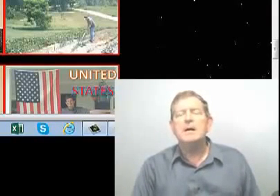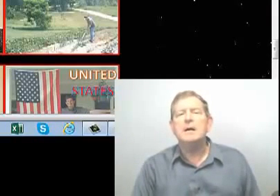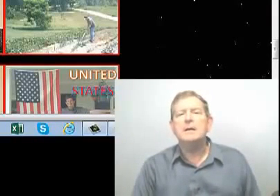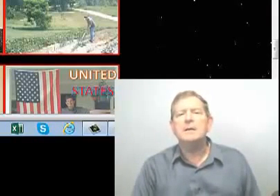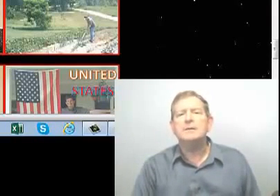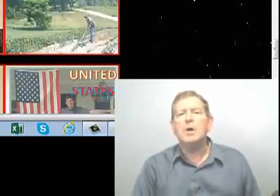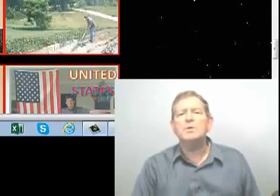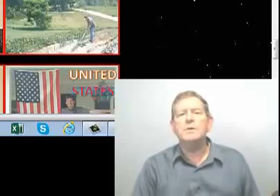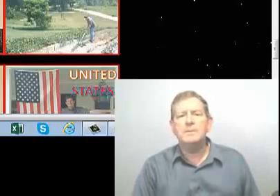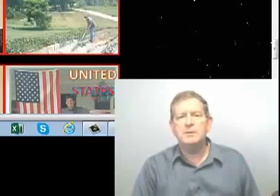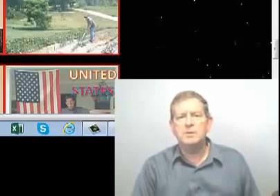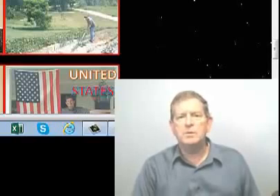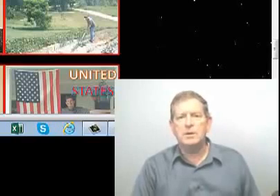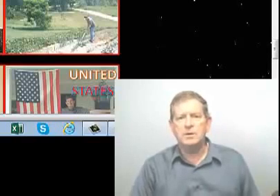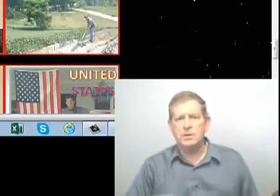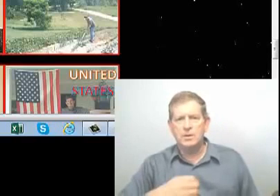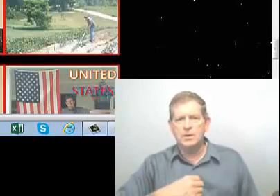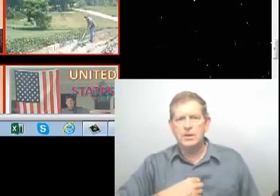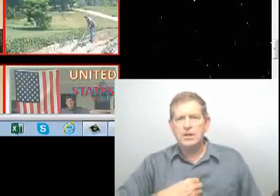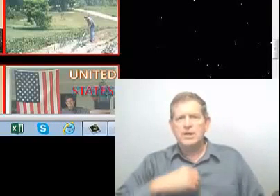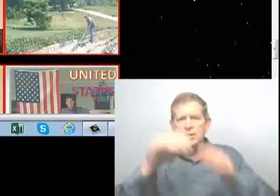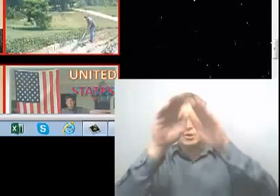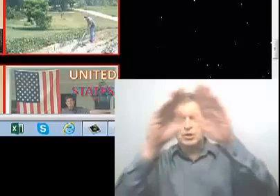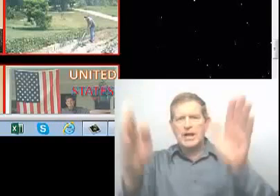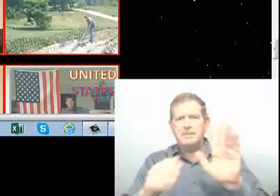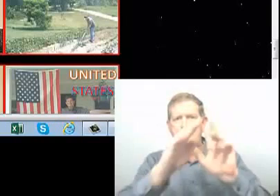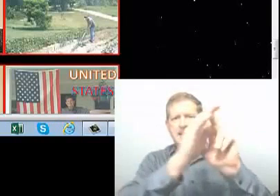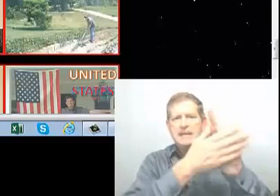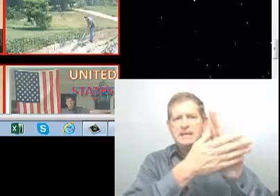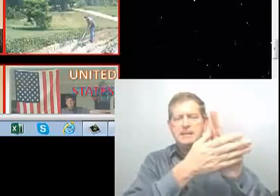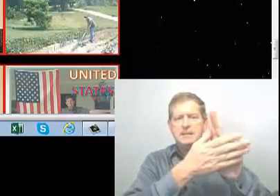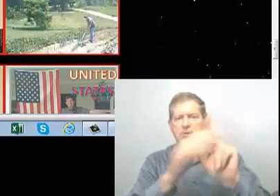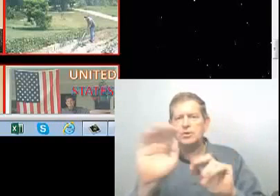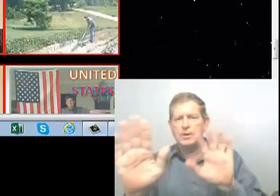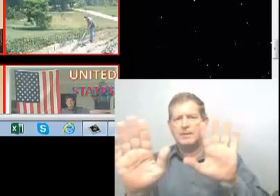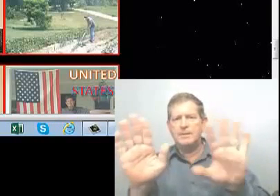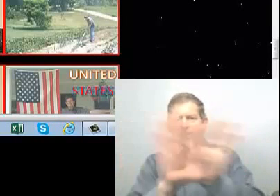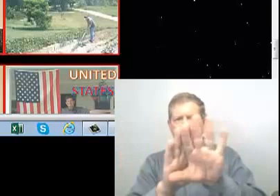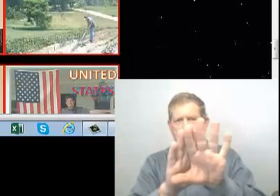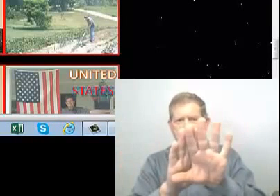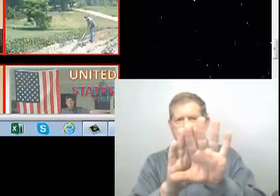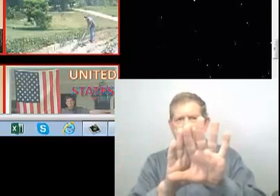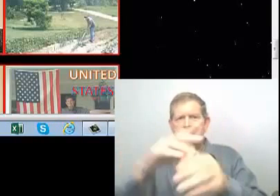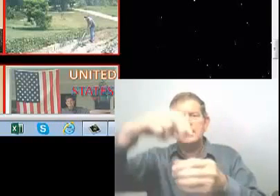J'habite dans une maison. Encore, j'habite